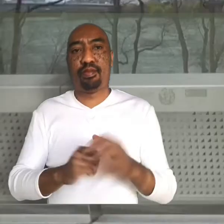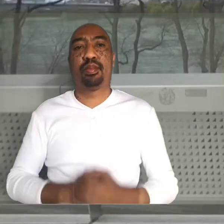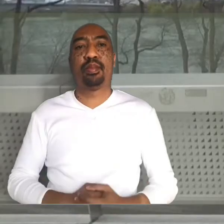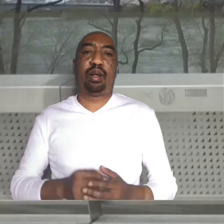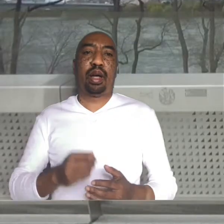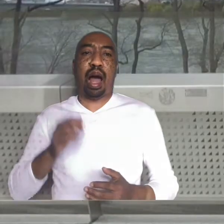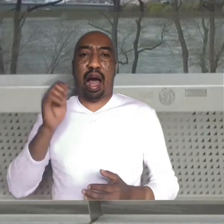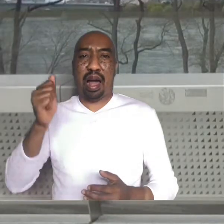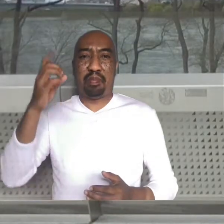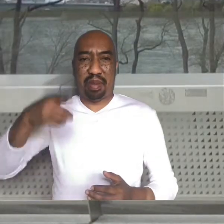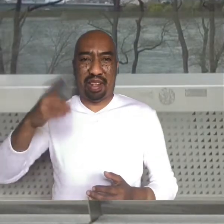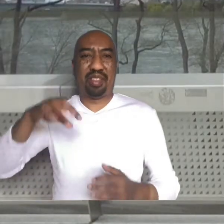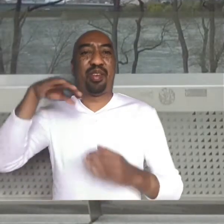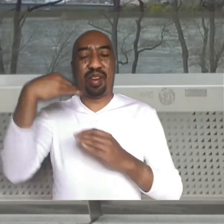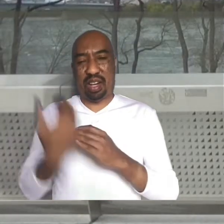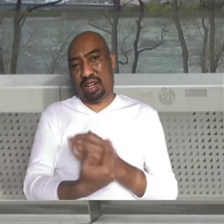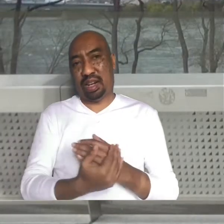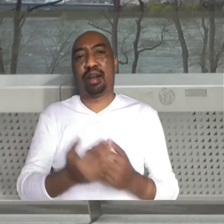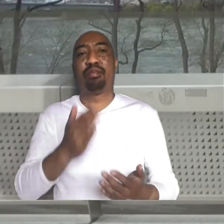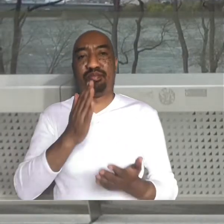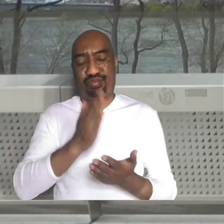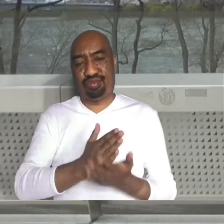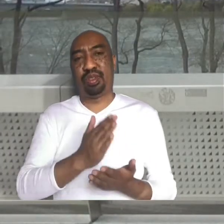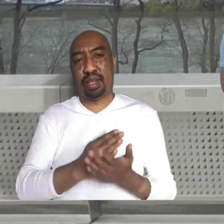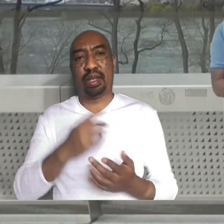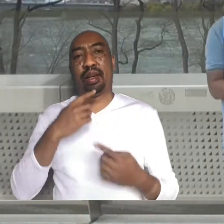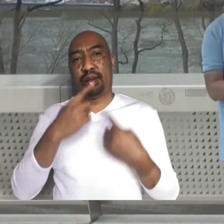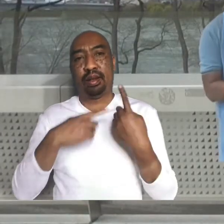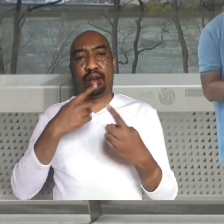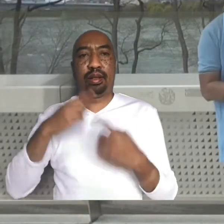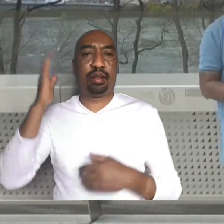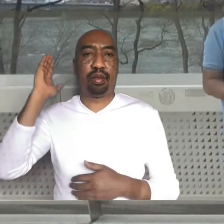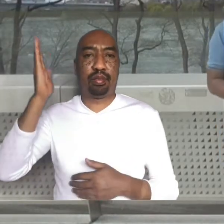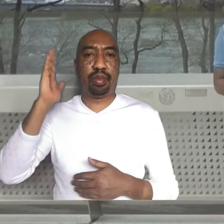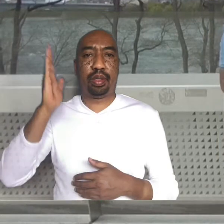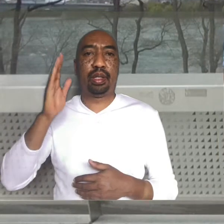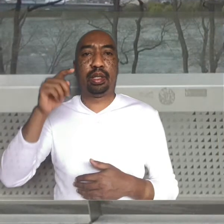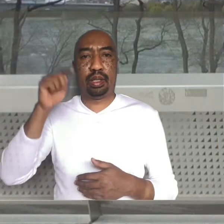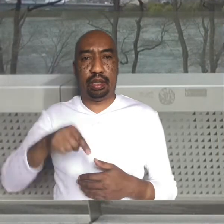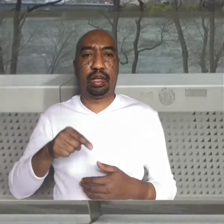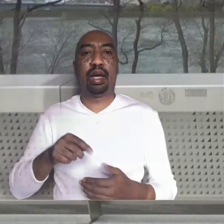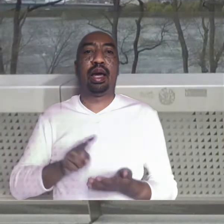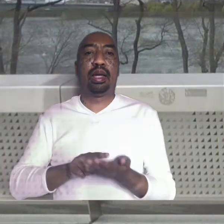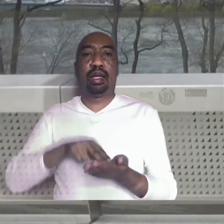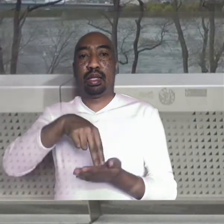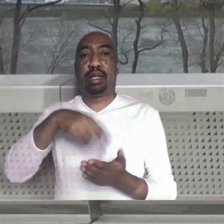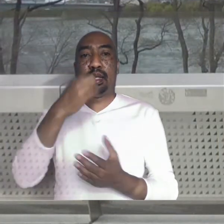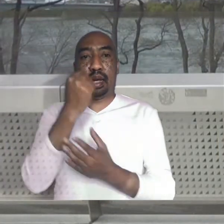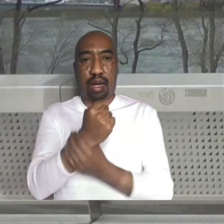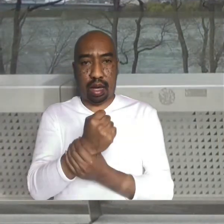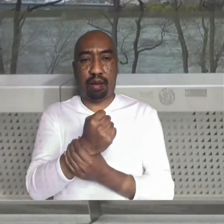eo. Izay daholo angamba ilay application rehetrarehetra izay tokony ho resahana amin'itya